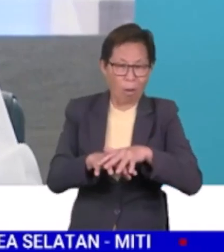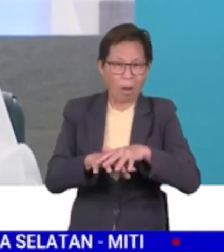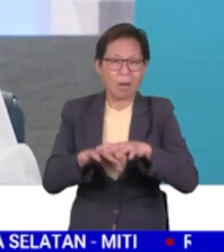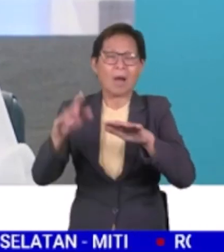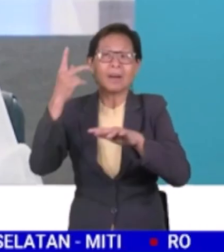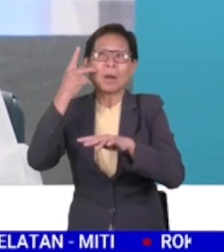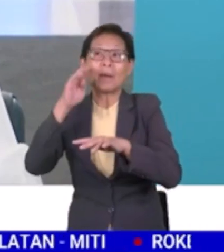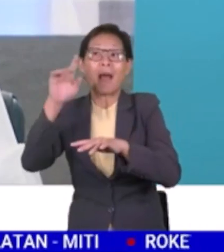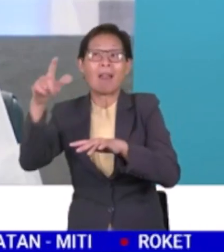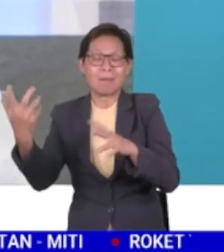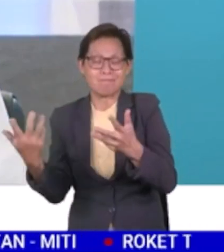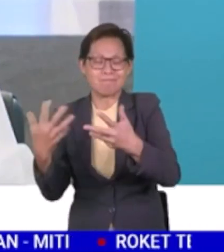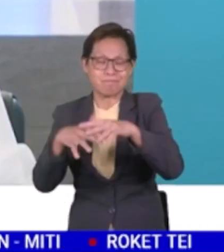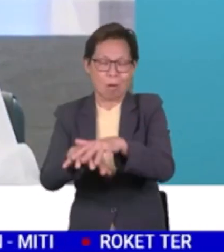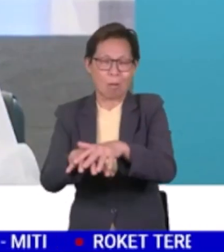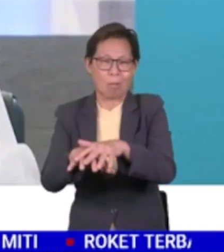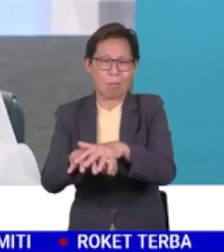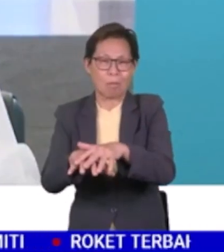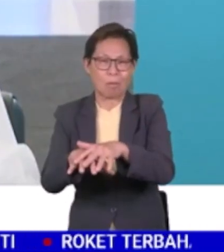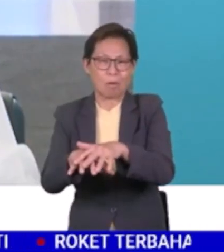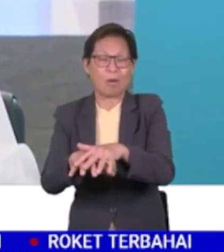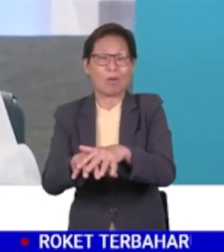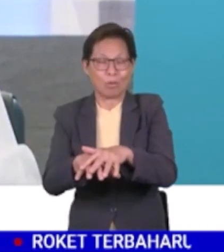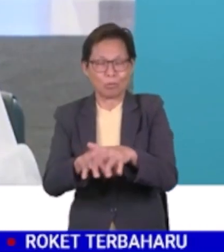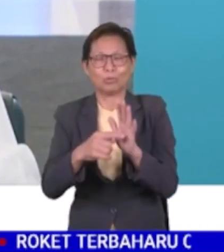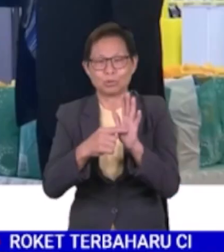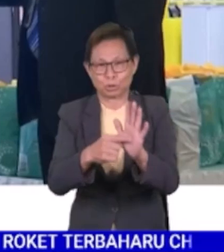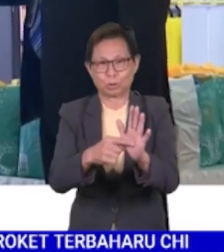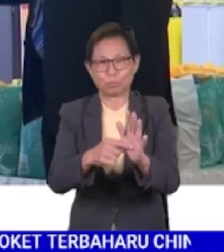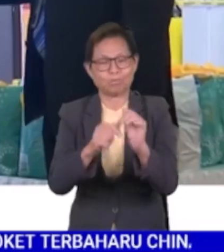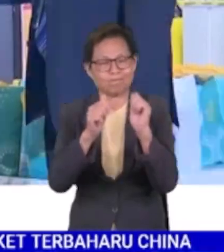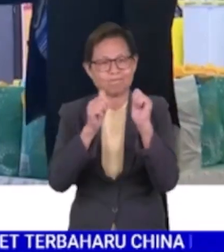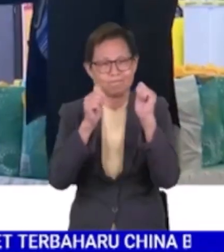beberapa kementerian yang lain barulah menampakkan keberkesanan.